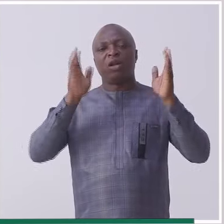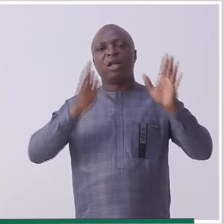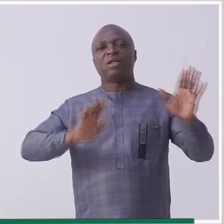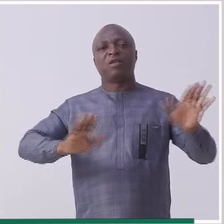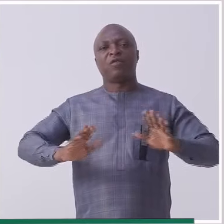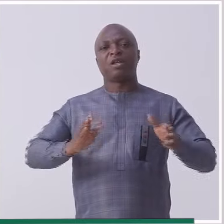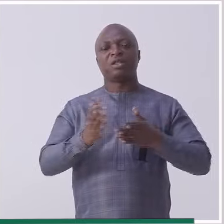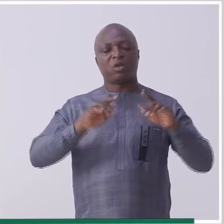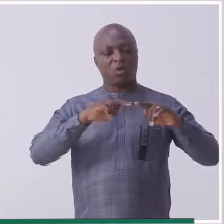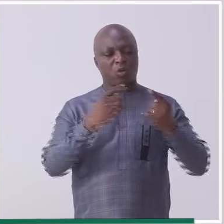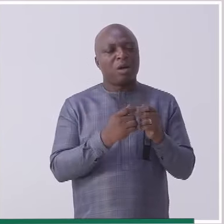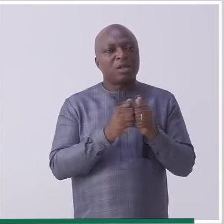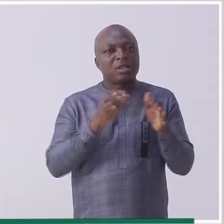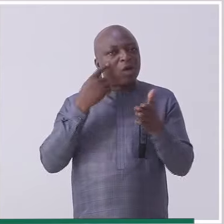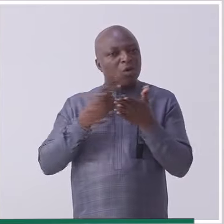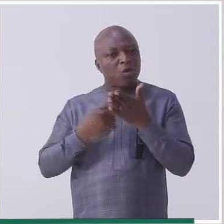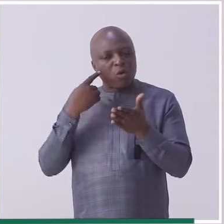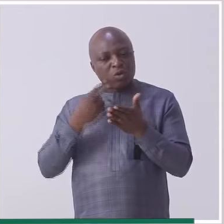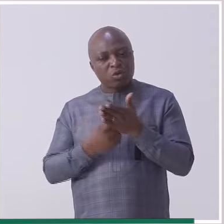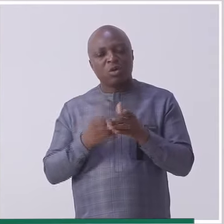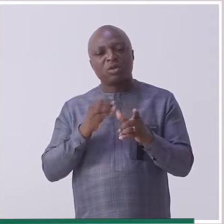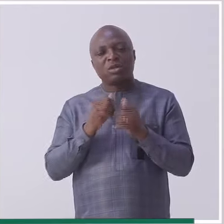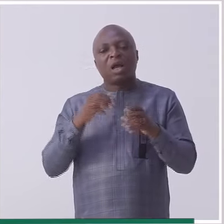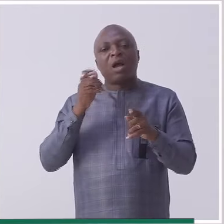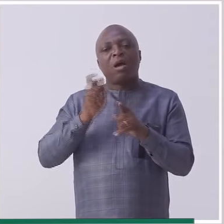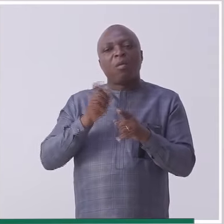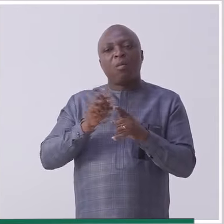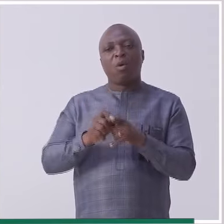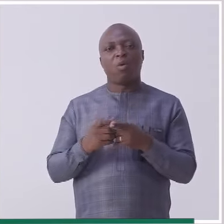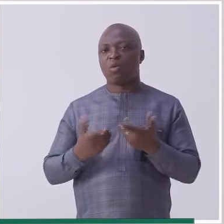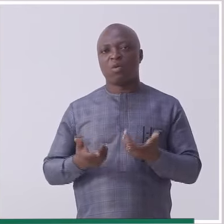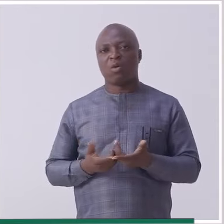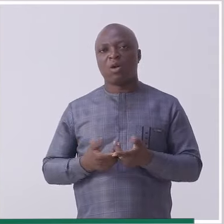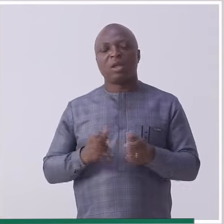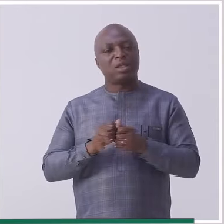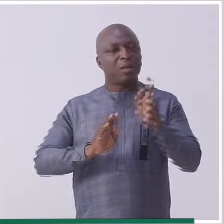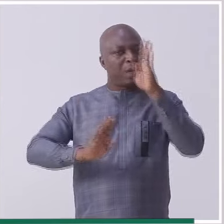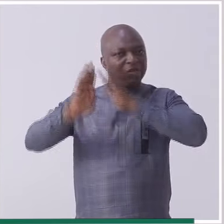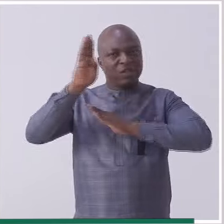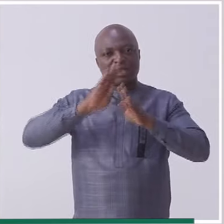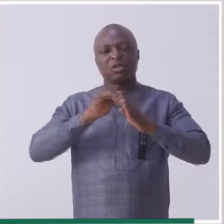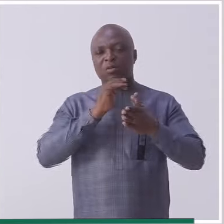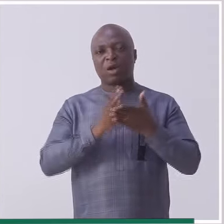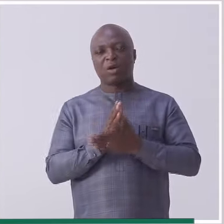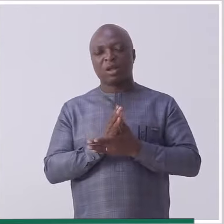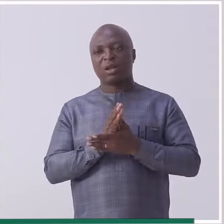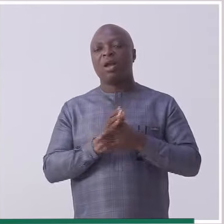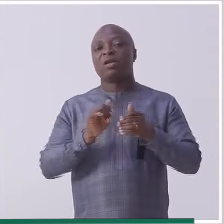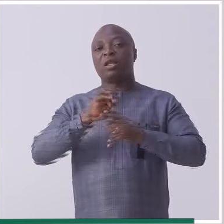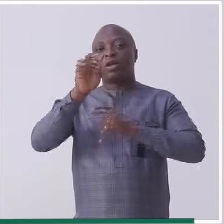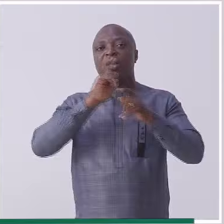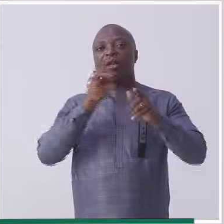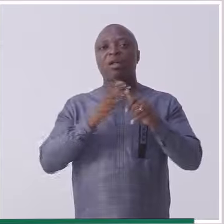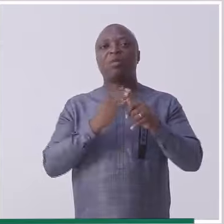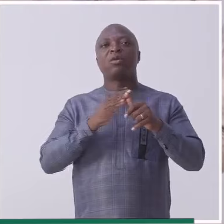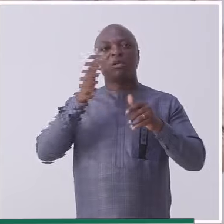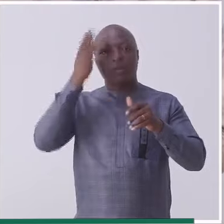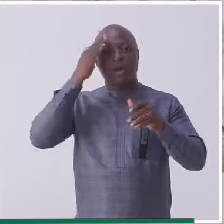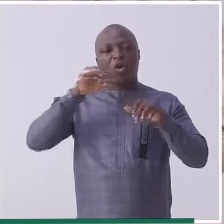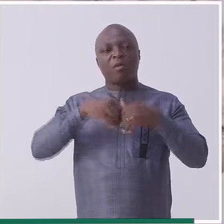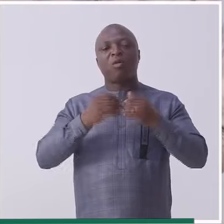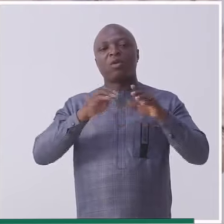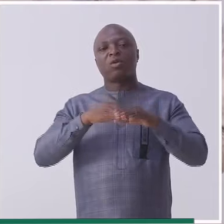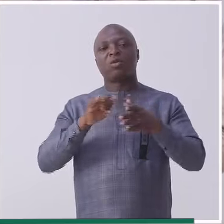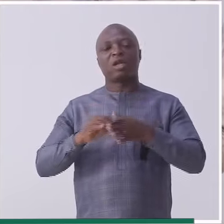faire des regroupements sans contrôle au motif qu'on exerce un droit de manifestation? Donc la question, c'est d'abord comment nous mettons